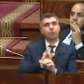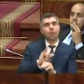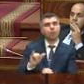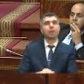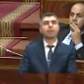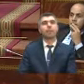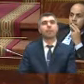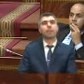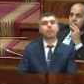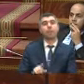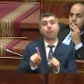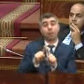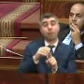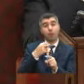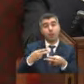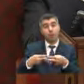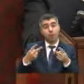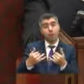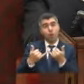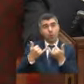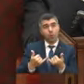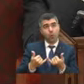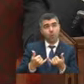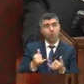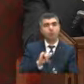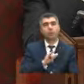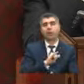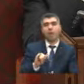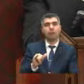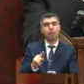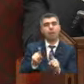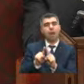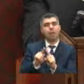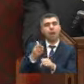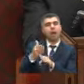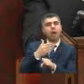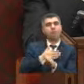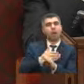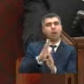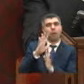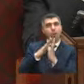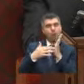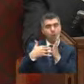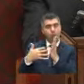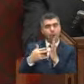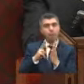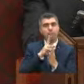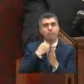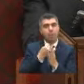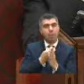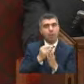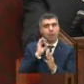تفضلتم بعرضه علينا اليوم لا يخرج عن ما كان مسطرا في البرنامج الحكومي، ولا